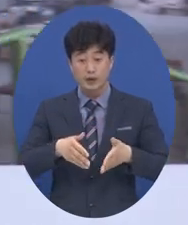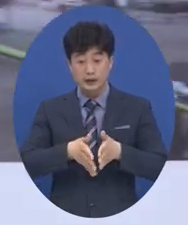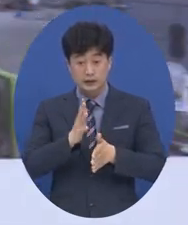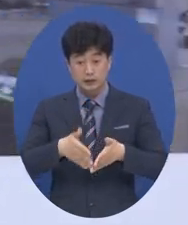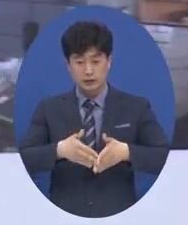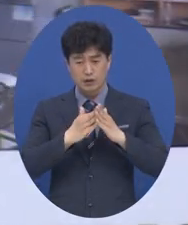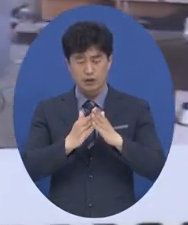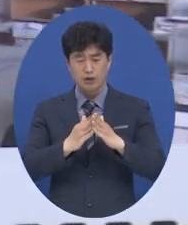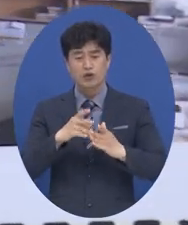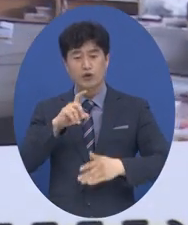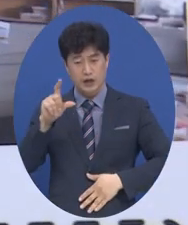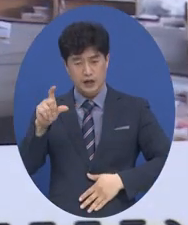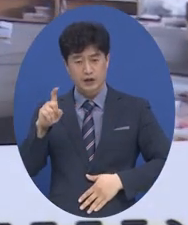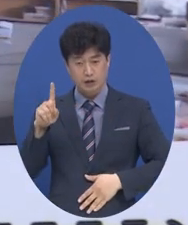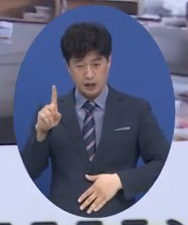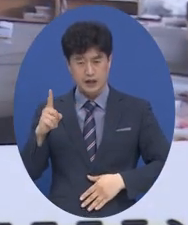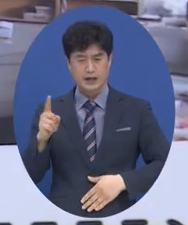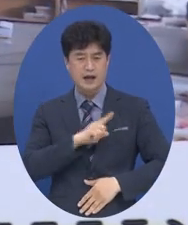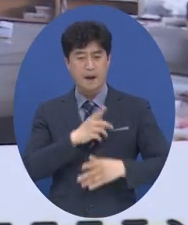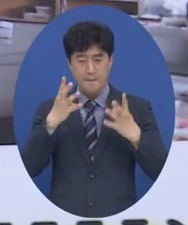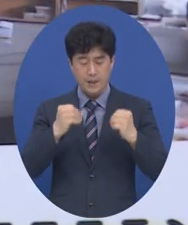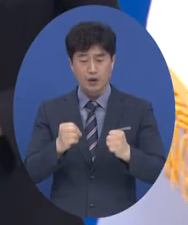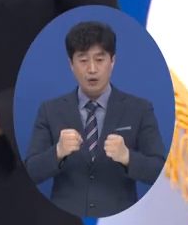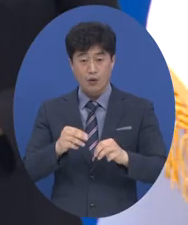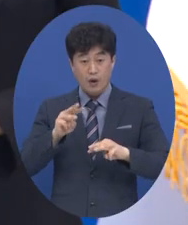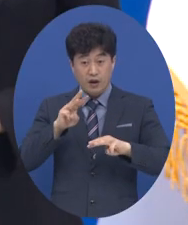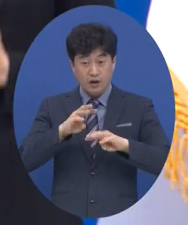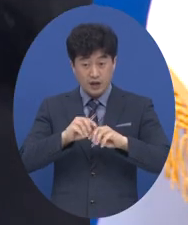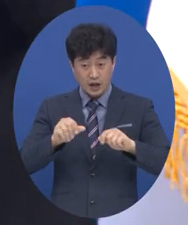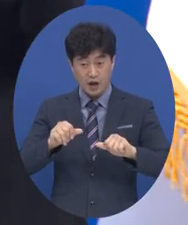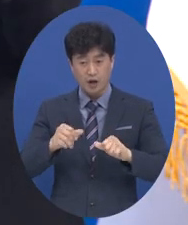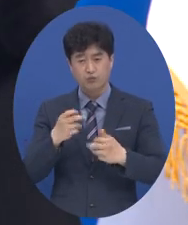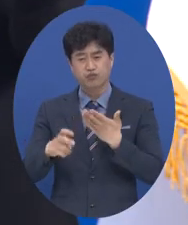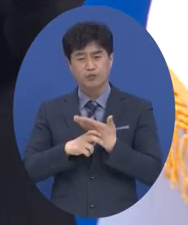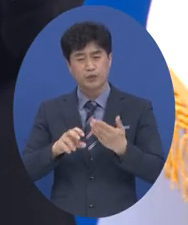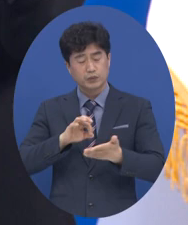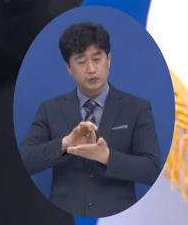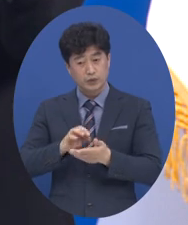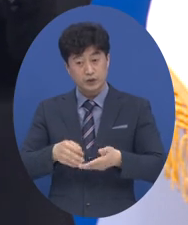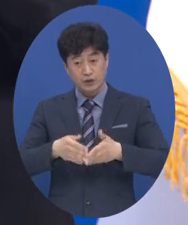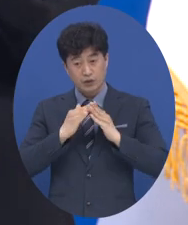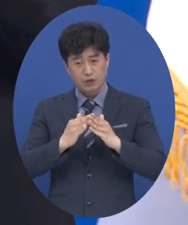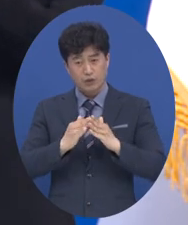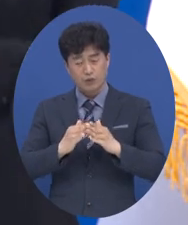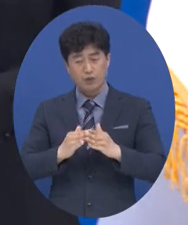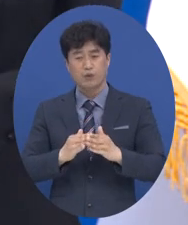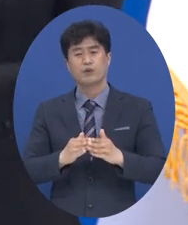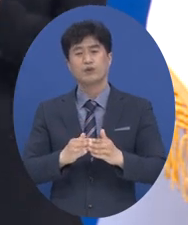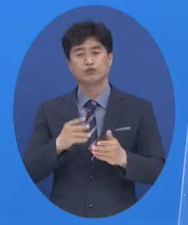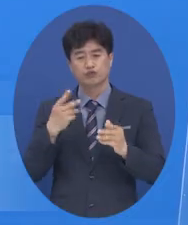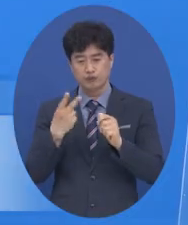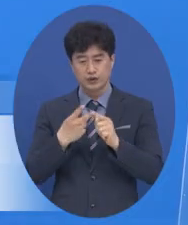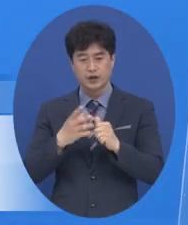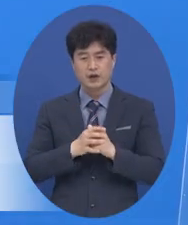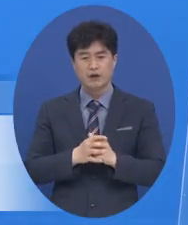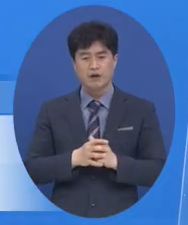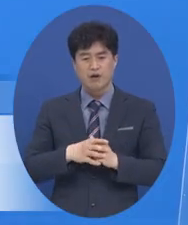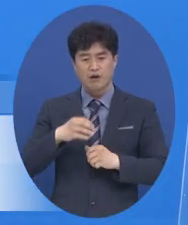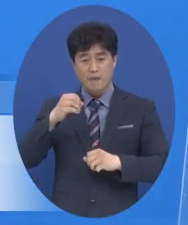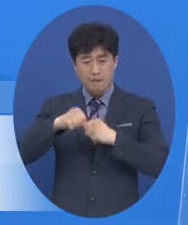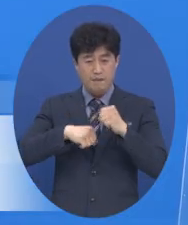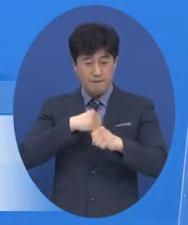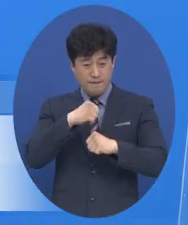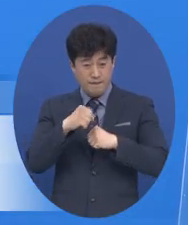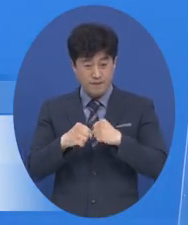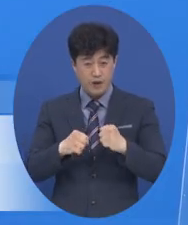시설물 설치가 11건으로 가장 많았고, 농경지 불법 조성, 용도외 사용 등이 뒤를 이었습니다. 무분별한 산지